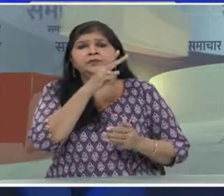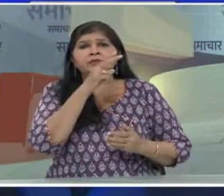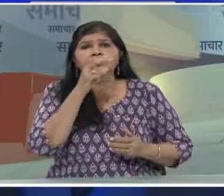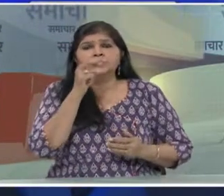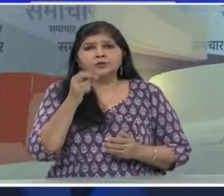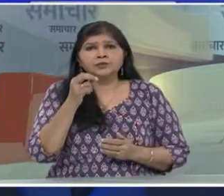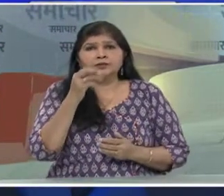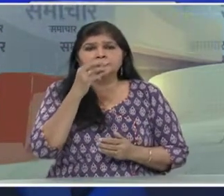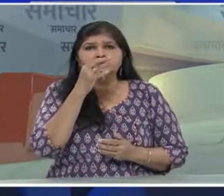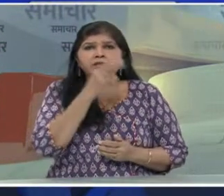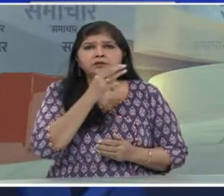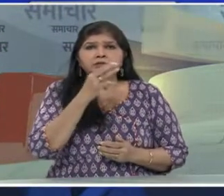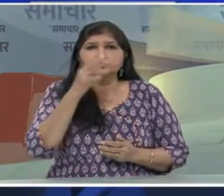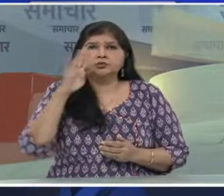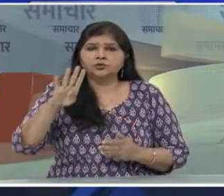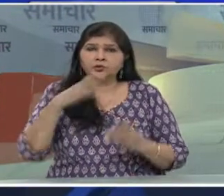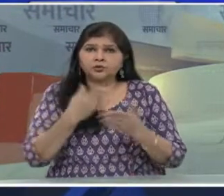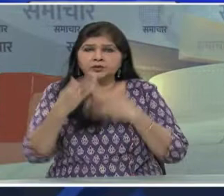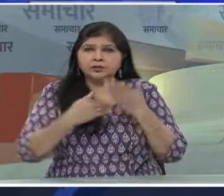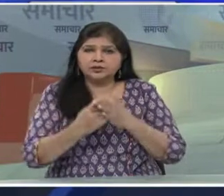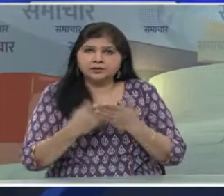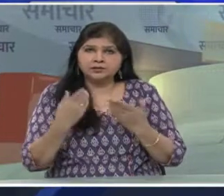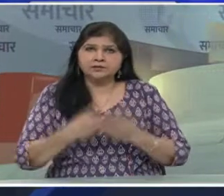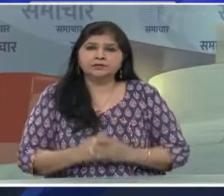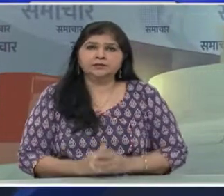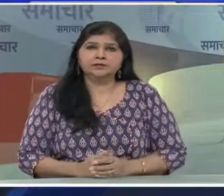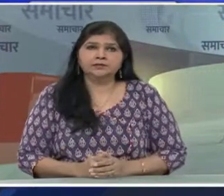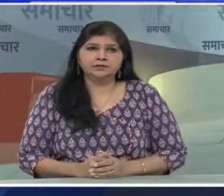2,364 करोड़ रुपया खर्च हुआ था।